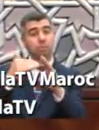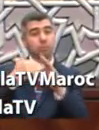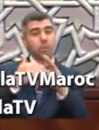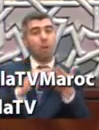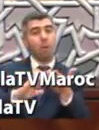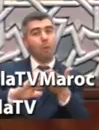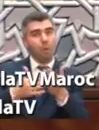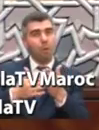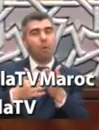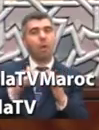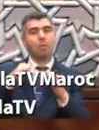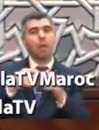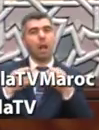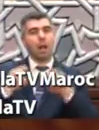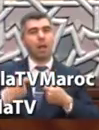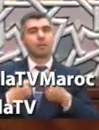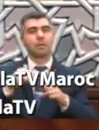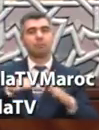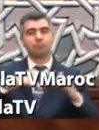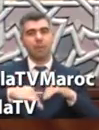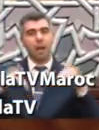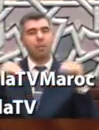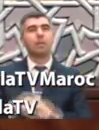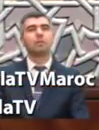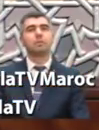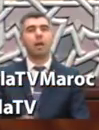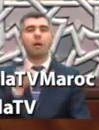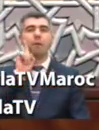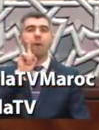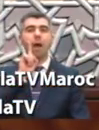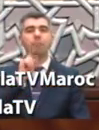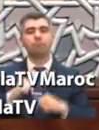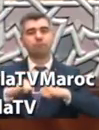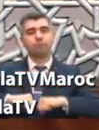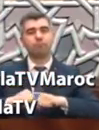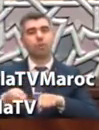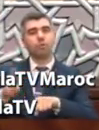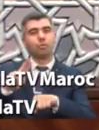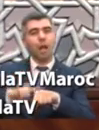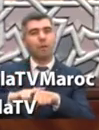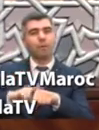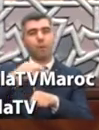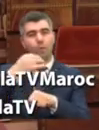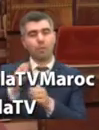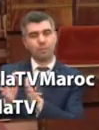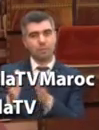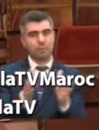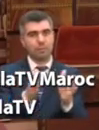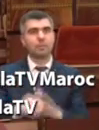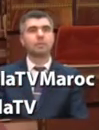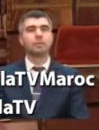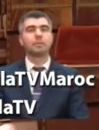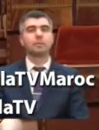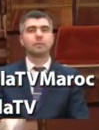الواردة على رئاسة المجلس، فتتفضل السيدة الأمينة بتلاوتها مشكورة.